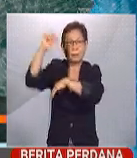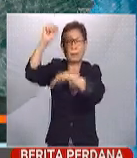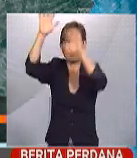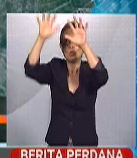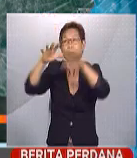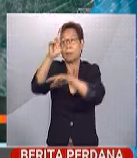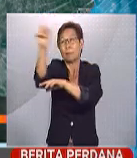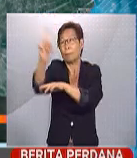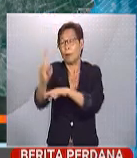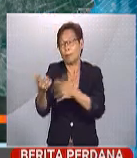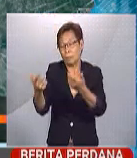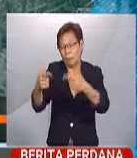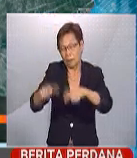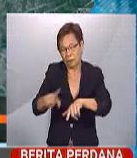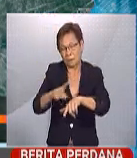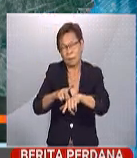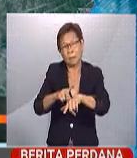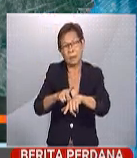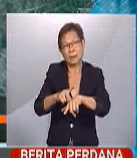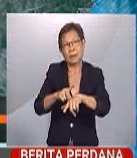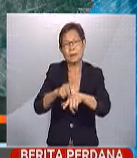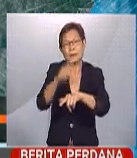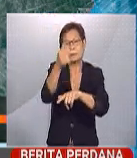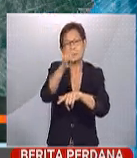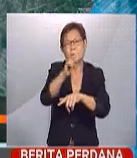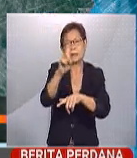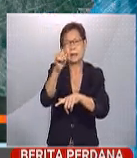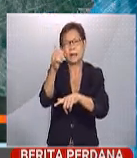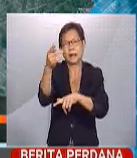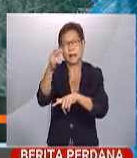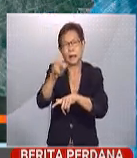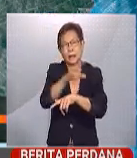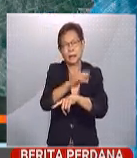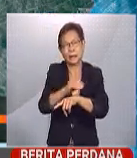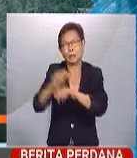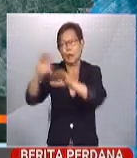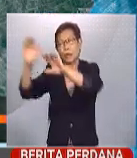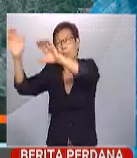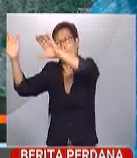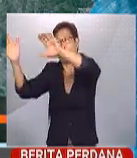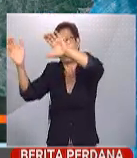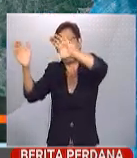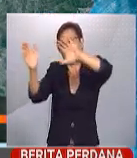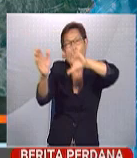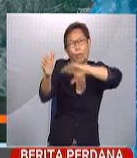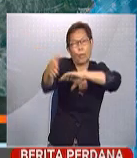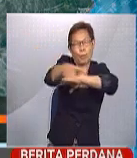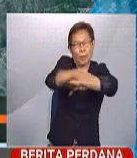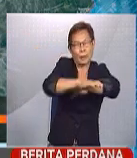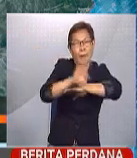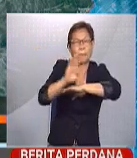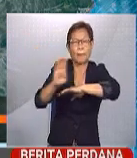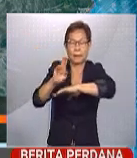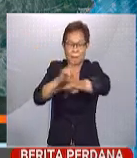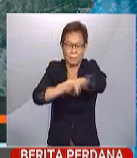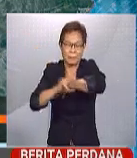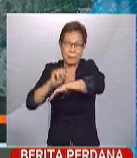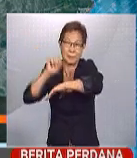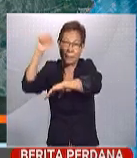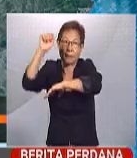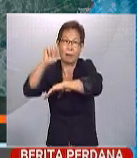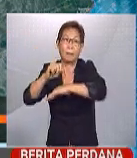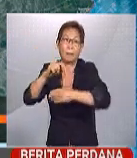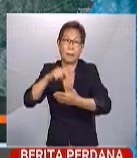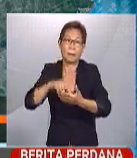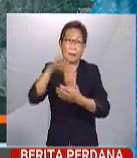berserta rebut petir kini sedang berlaku di Sandakan dan keadaan ini akan bergerak ke pantai barat negeri Sabah, dan kali